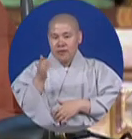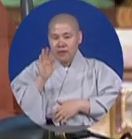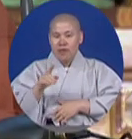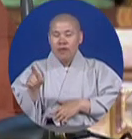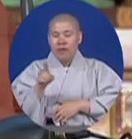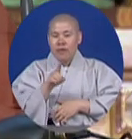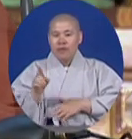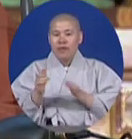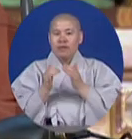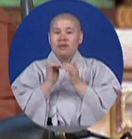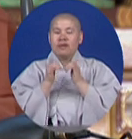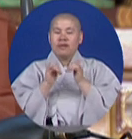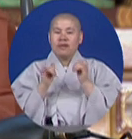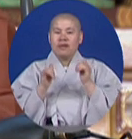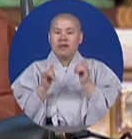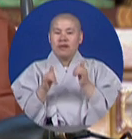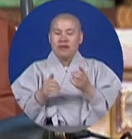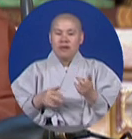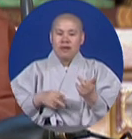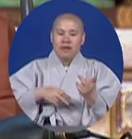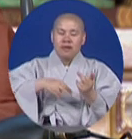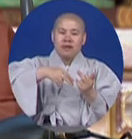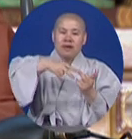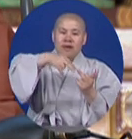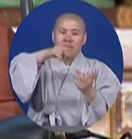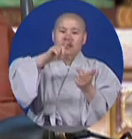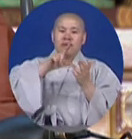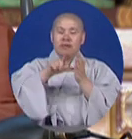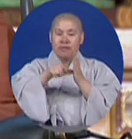사람이 산에 올라갔는데